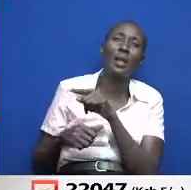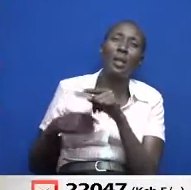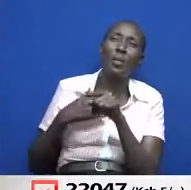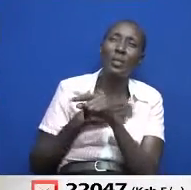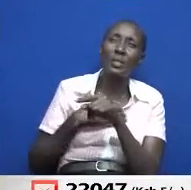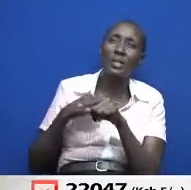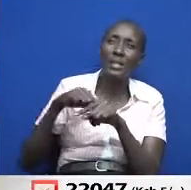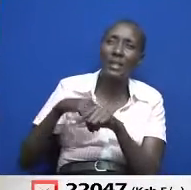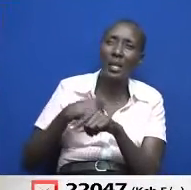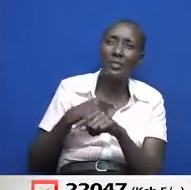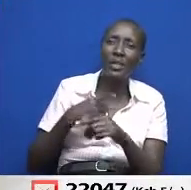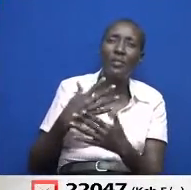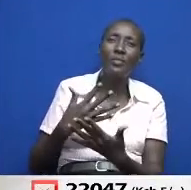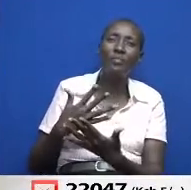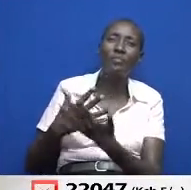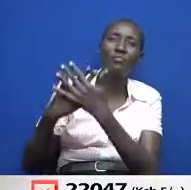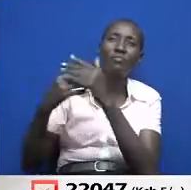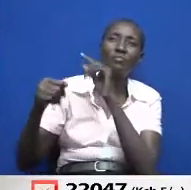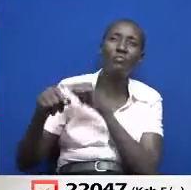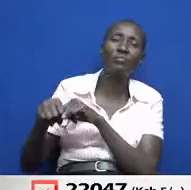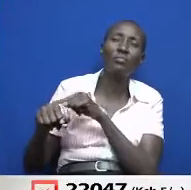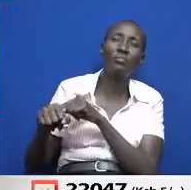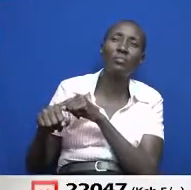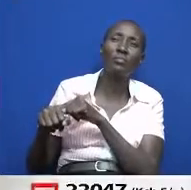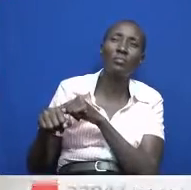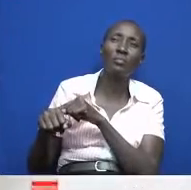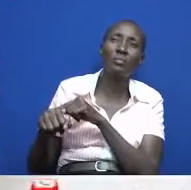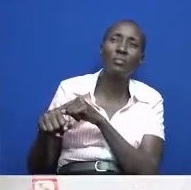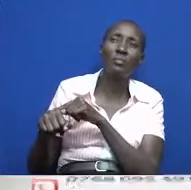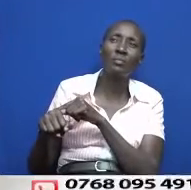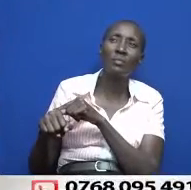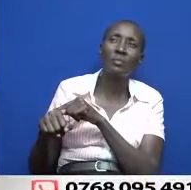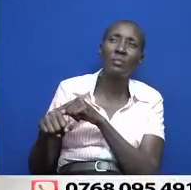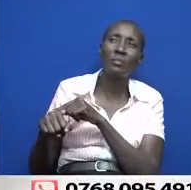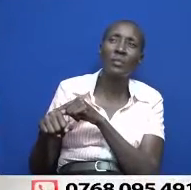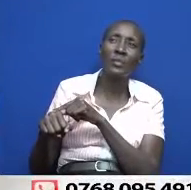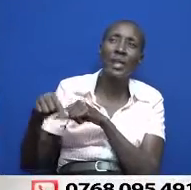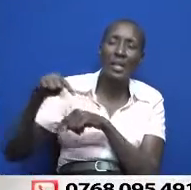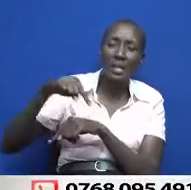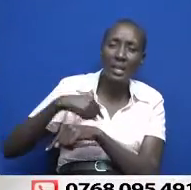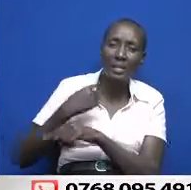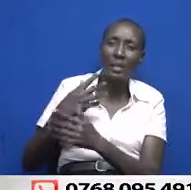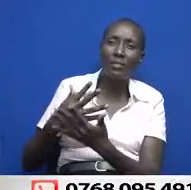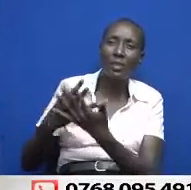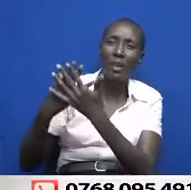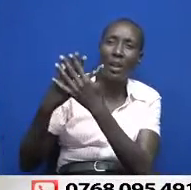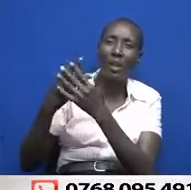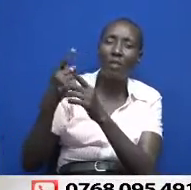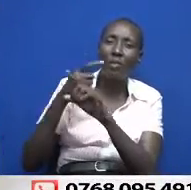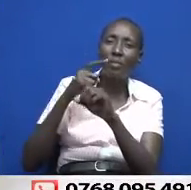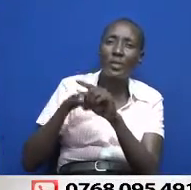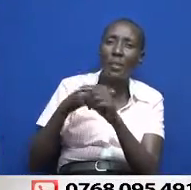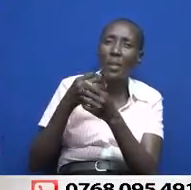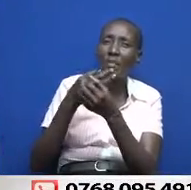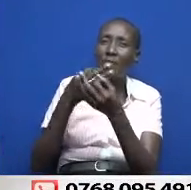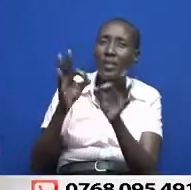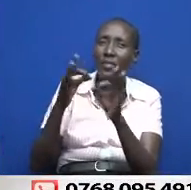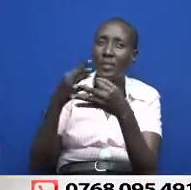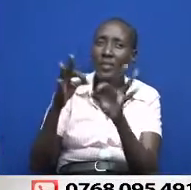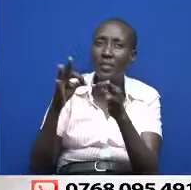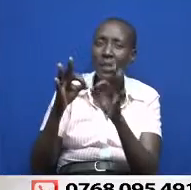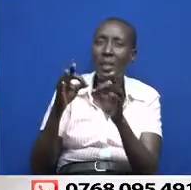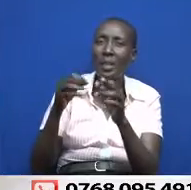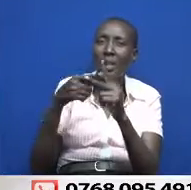Mimi angalia mikono yangu, nilikuwa pingo ndani, nikawekwa ndani. Mimi tangu nitoke ndani, since I left industrial area